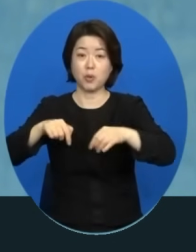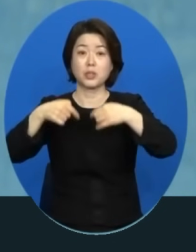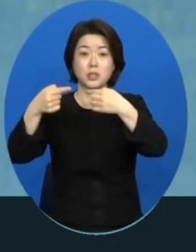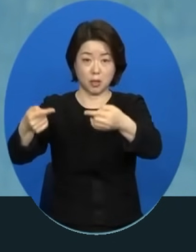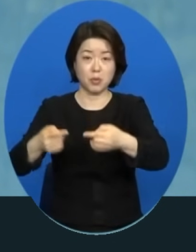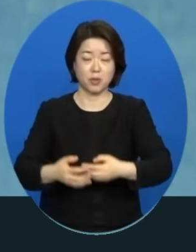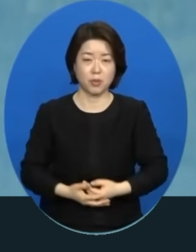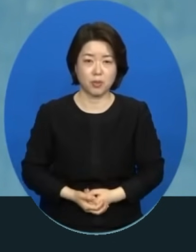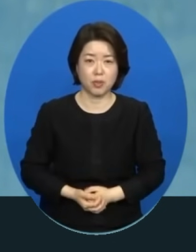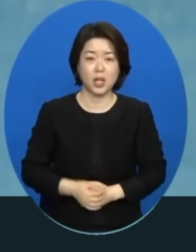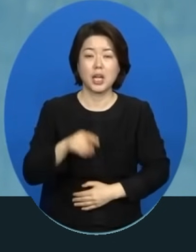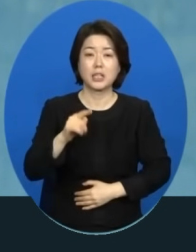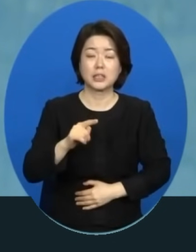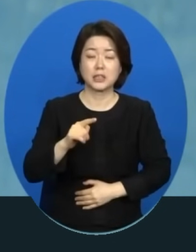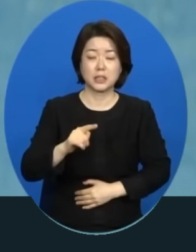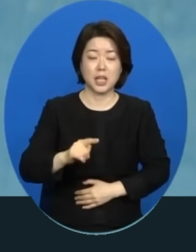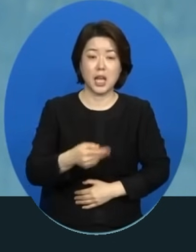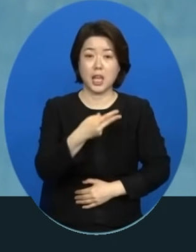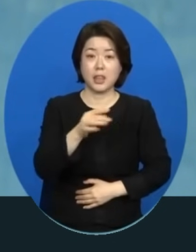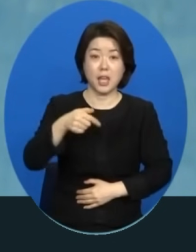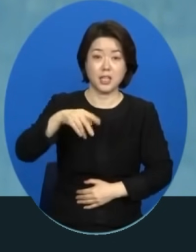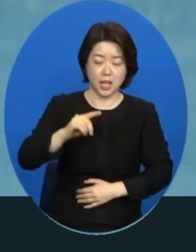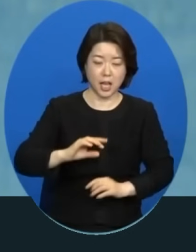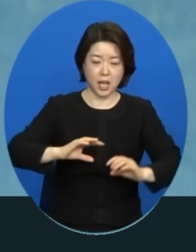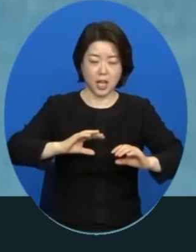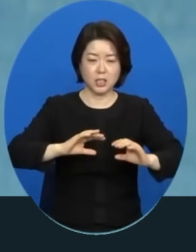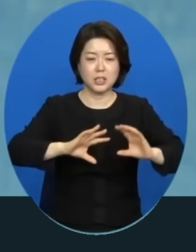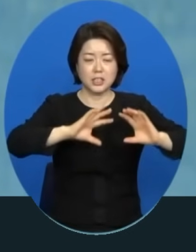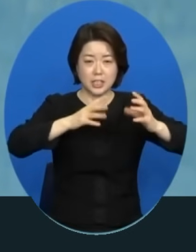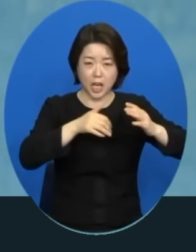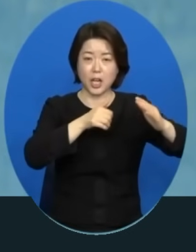대사가 대사의 권위를 가질 수 있는 이유는 무엇이죠?